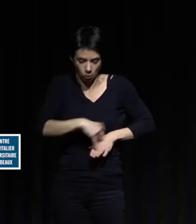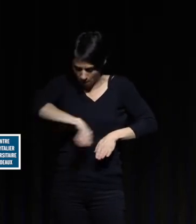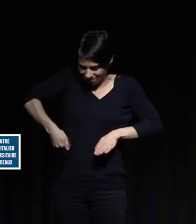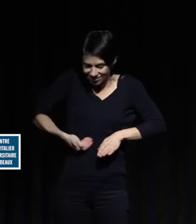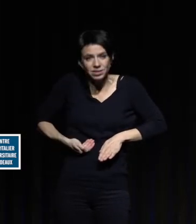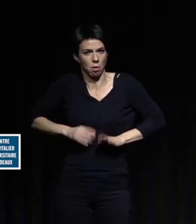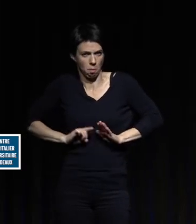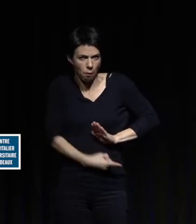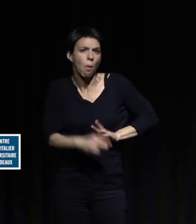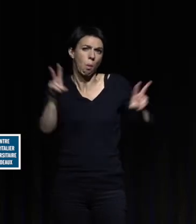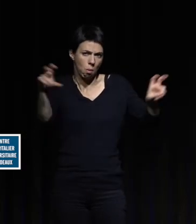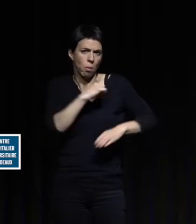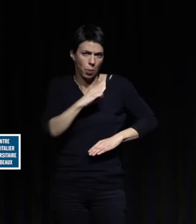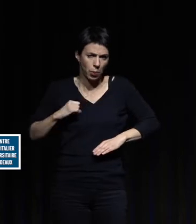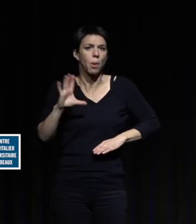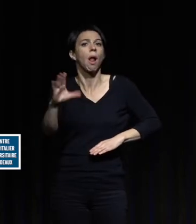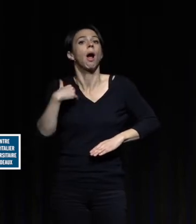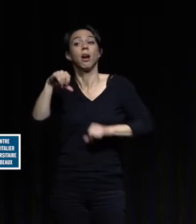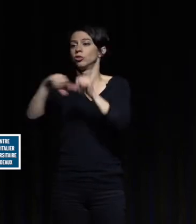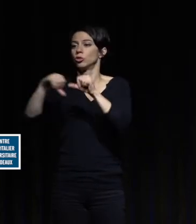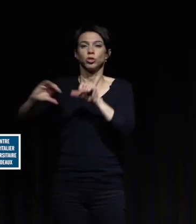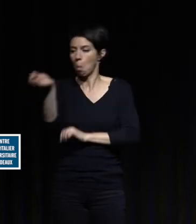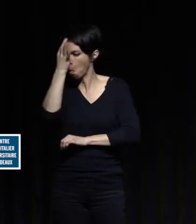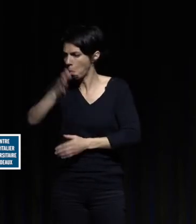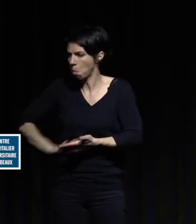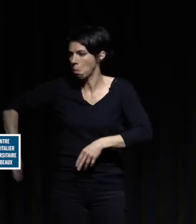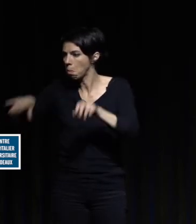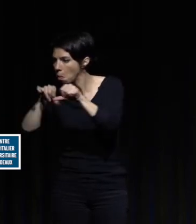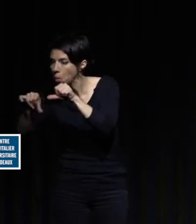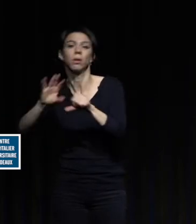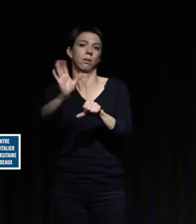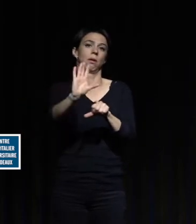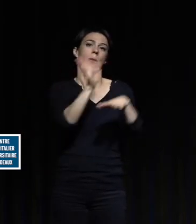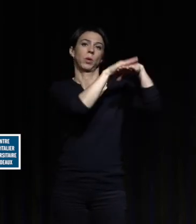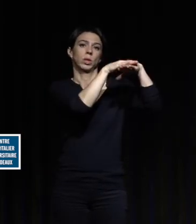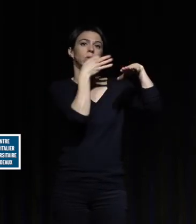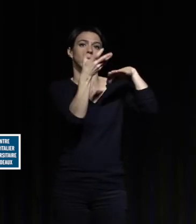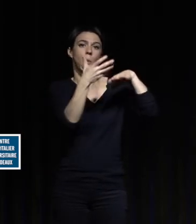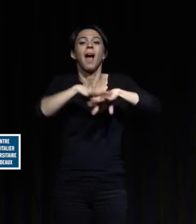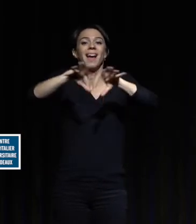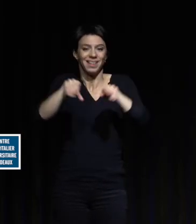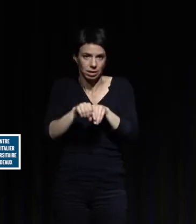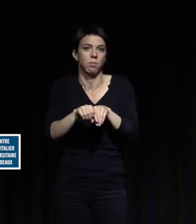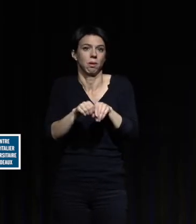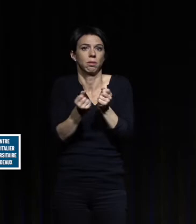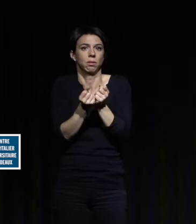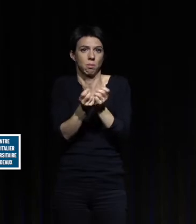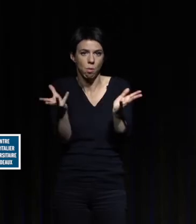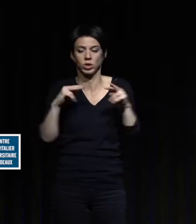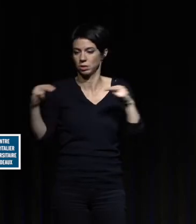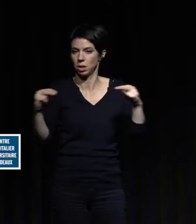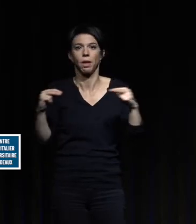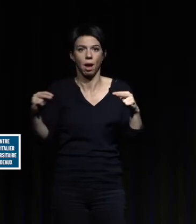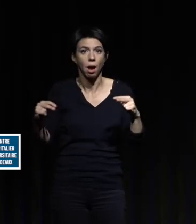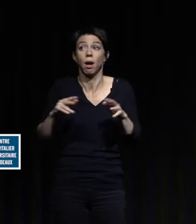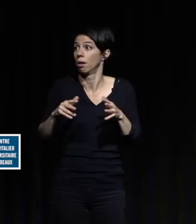et de faire un bilan complémentaire, de présenter ces dossiers dans des réunions multidisciplinaires qui sont en train de fleurir dans toutes les grandes villes, elles étaient déjà là,